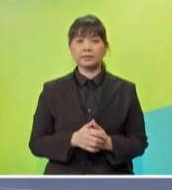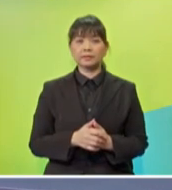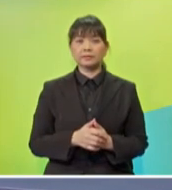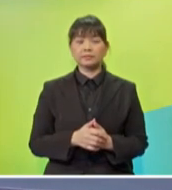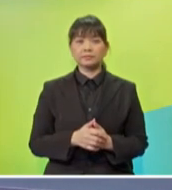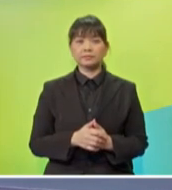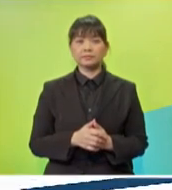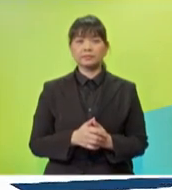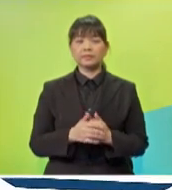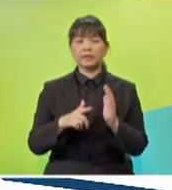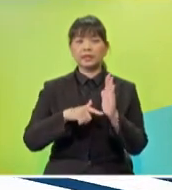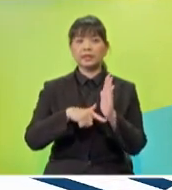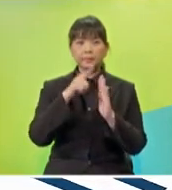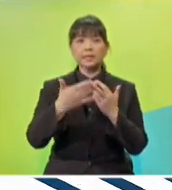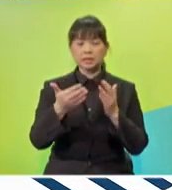senam